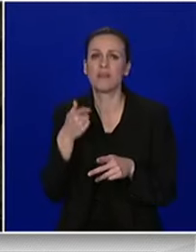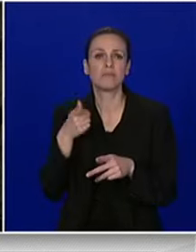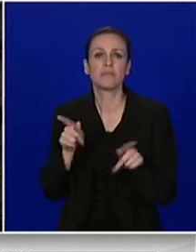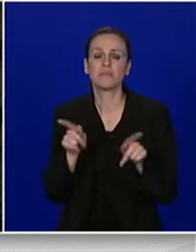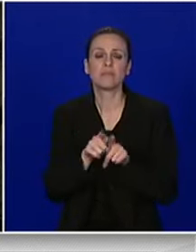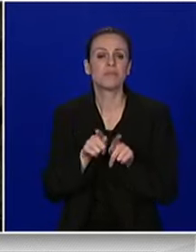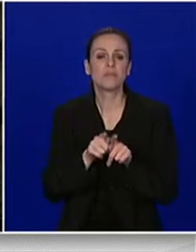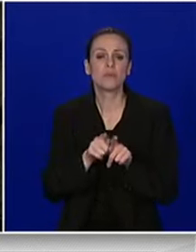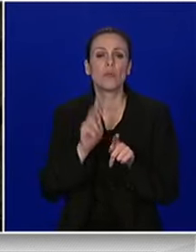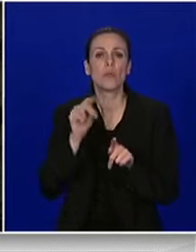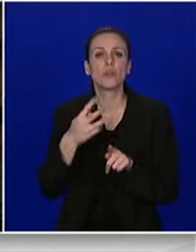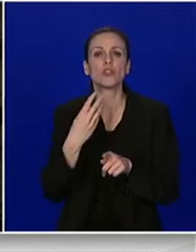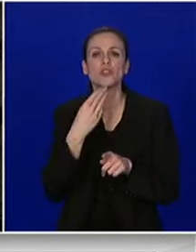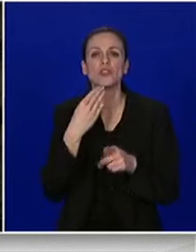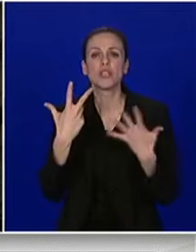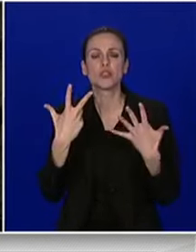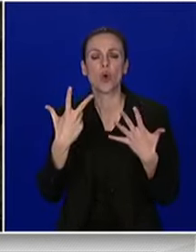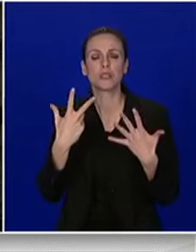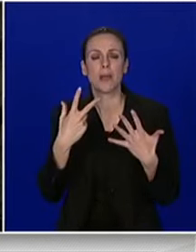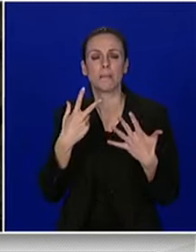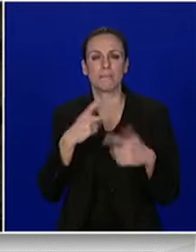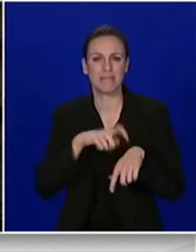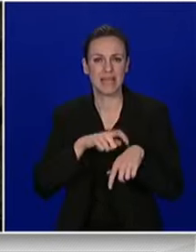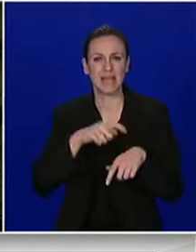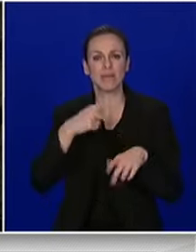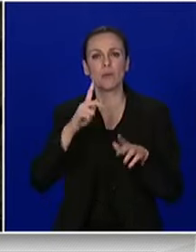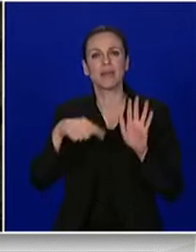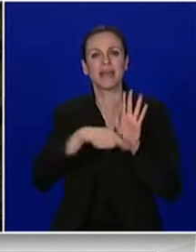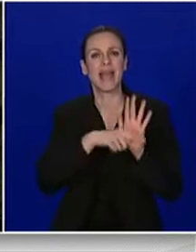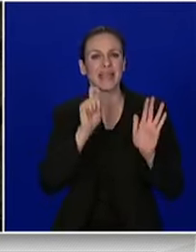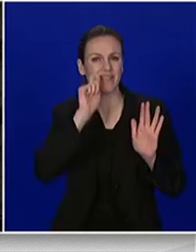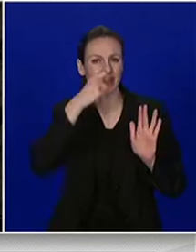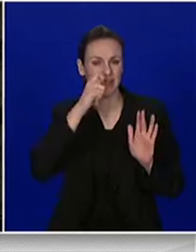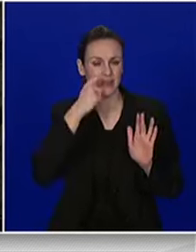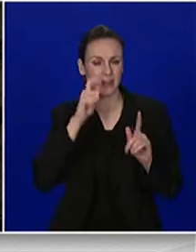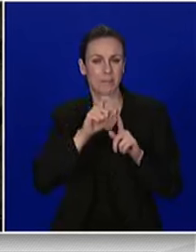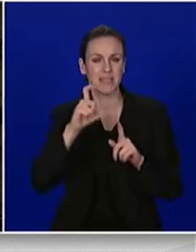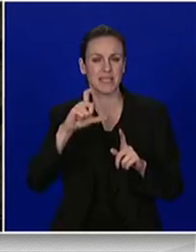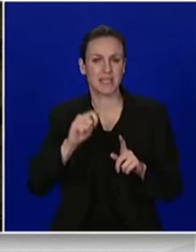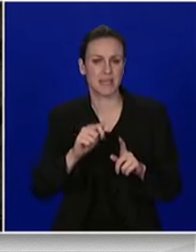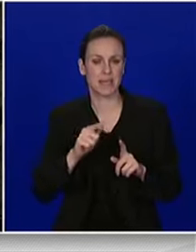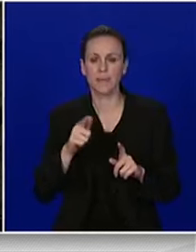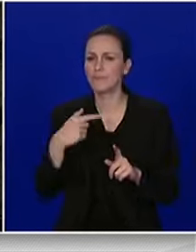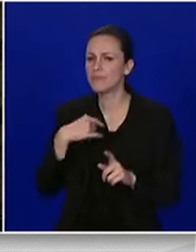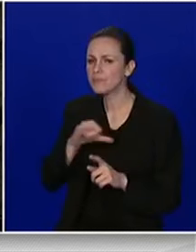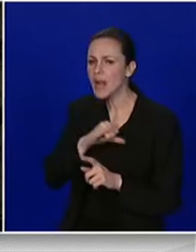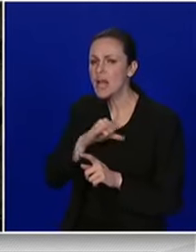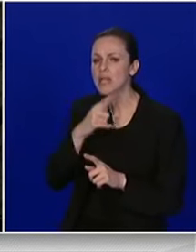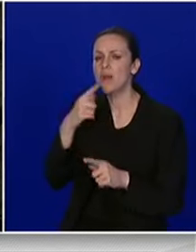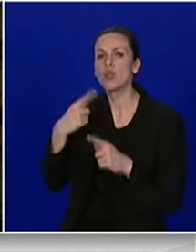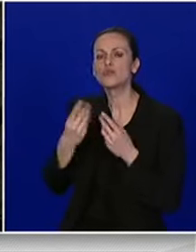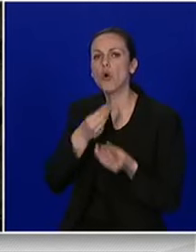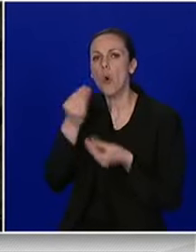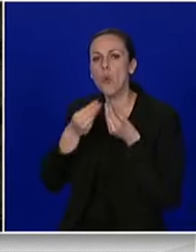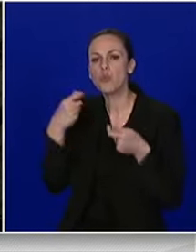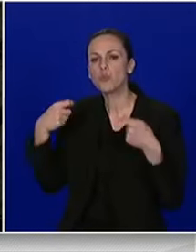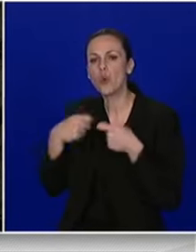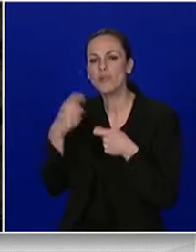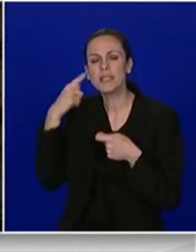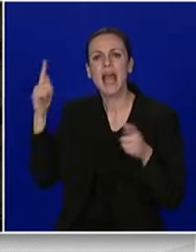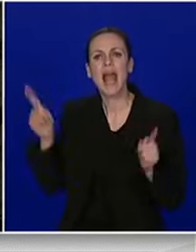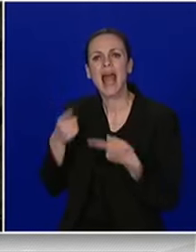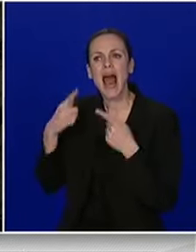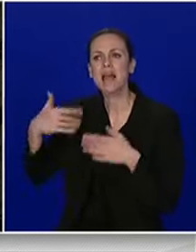trebaju imati 48-satni negativan PCR. I zanima me koje su to točno upute što se tiče glazbe